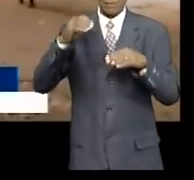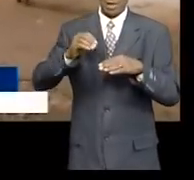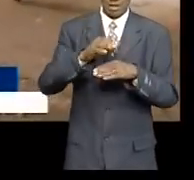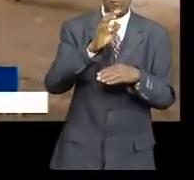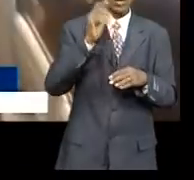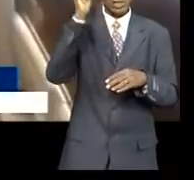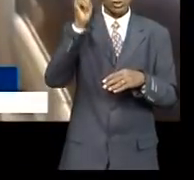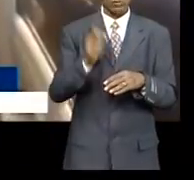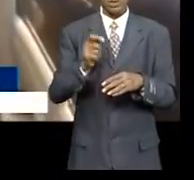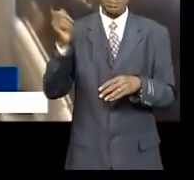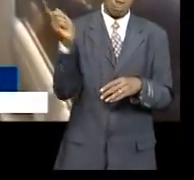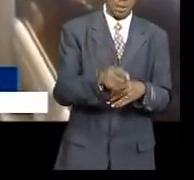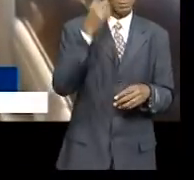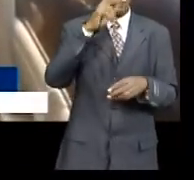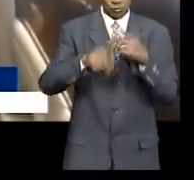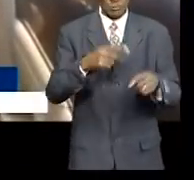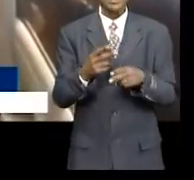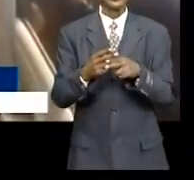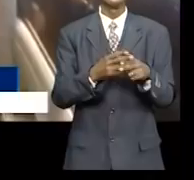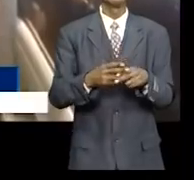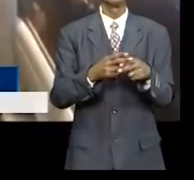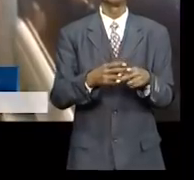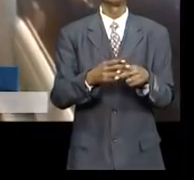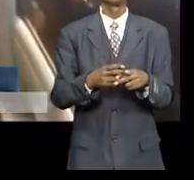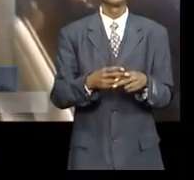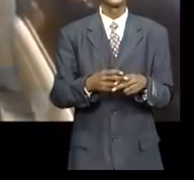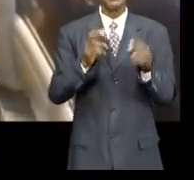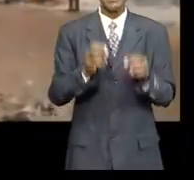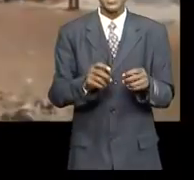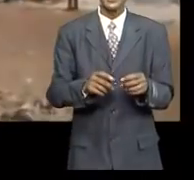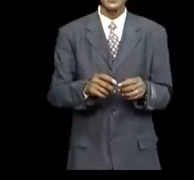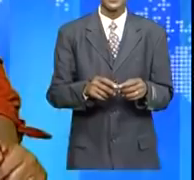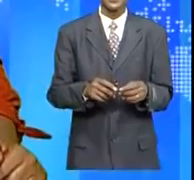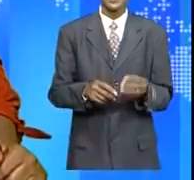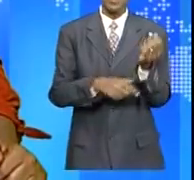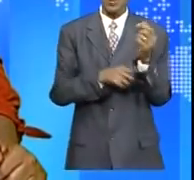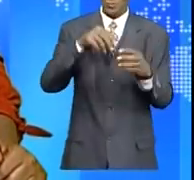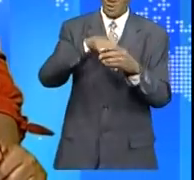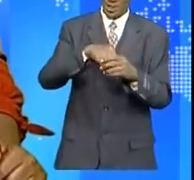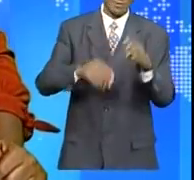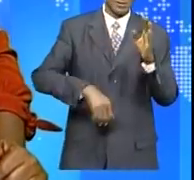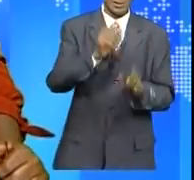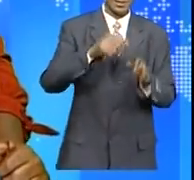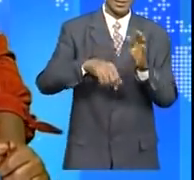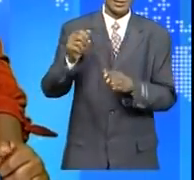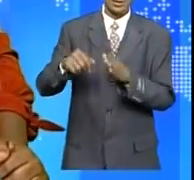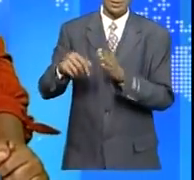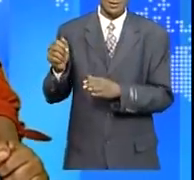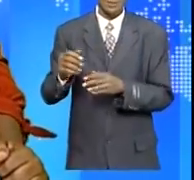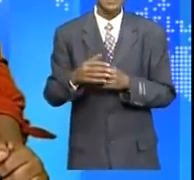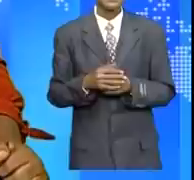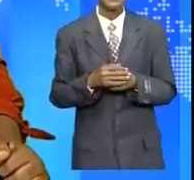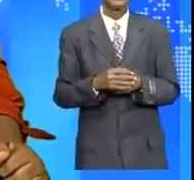a reçu à déguerpir quelques occupants de la concession. La transformation de